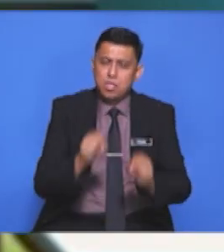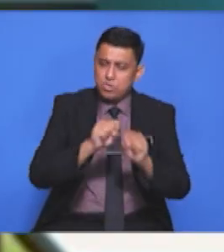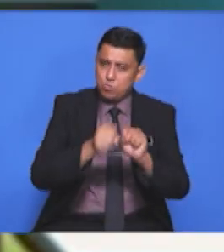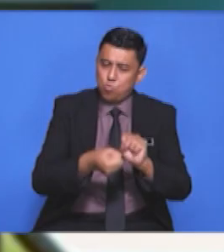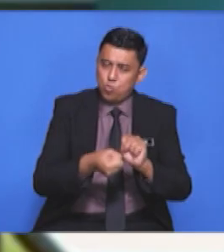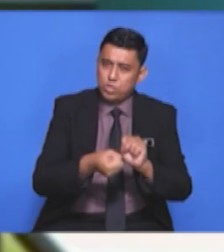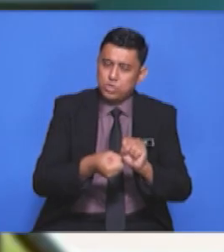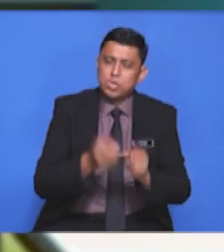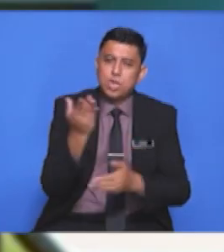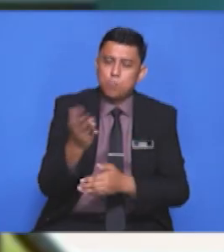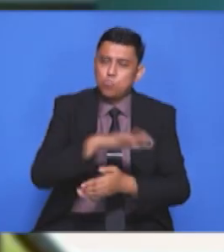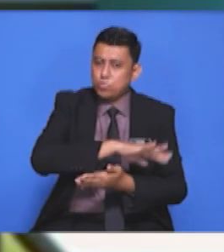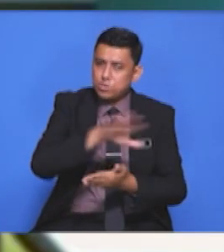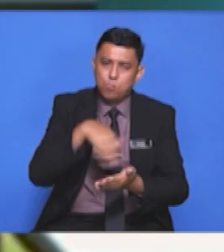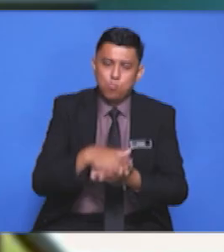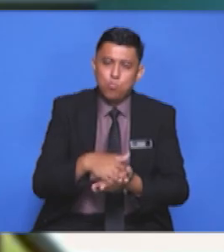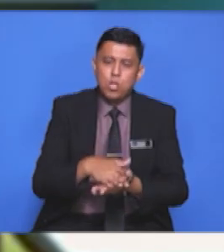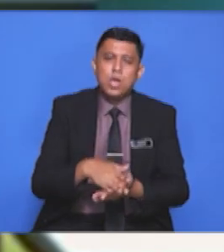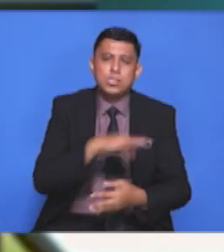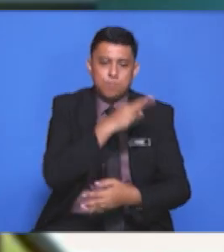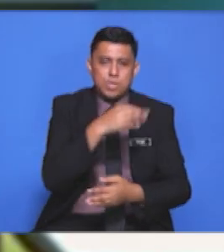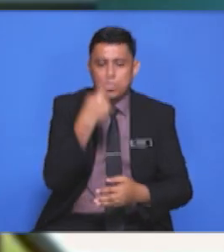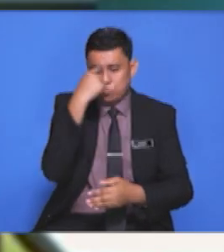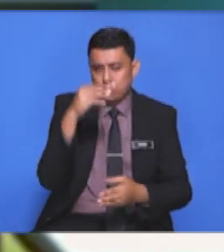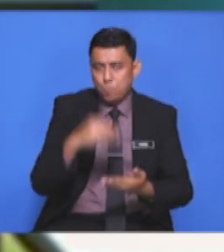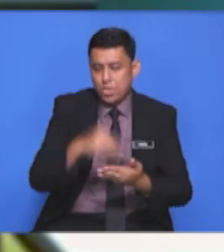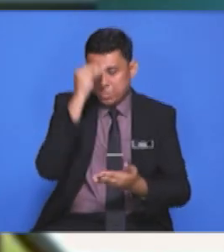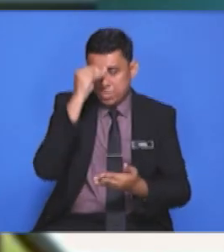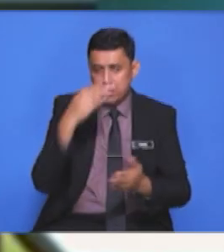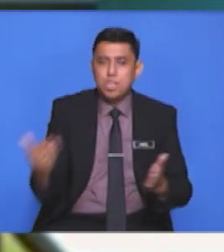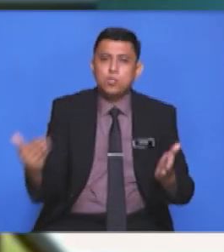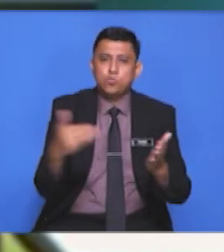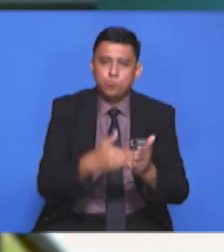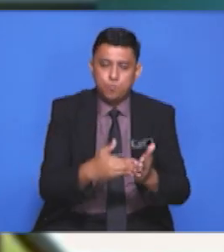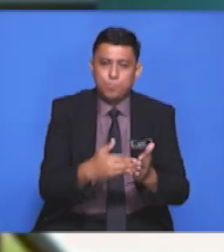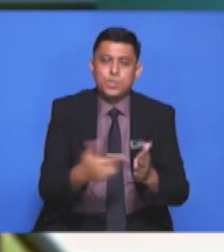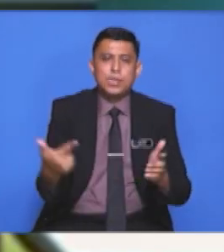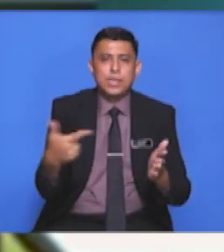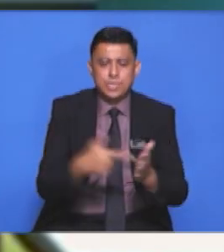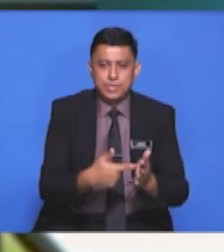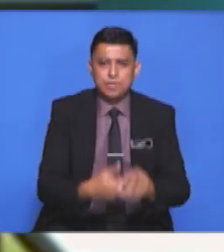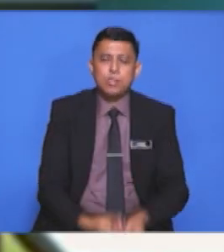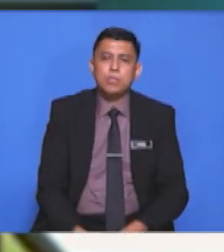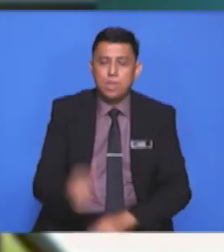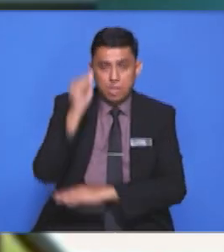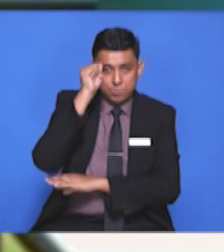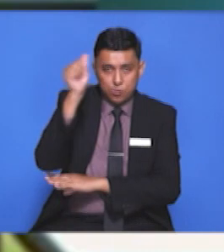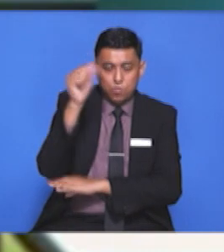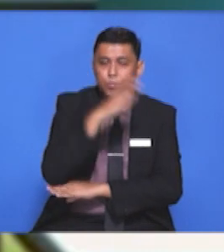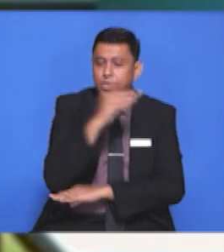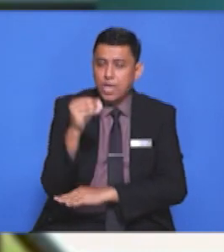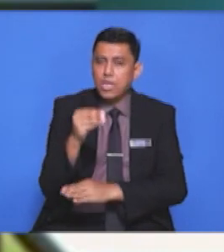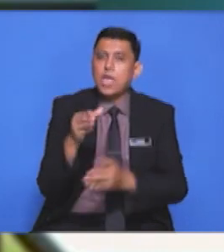setiap sebel semangat untuk belajar sehingga berjumpa lagi dalam kelas seterusnya Assalamualaikum dan